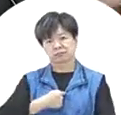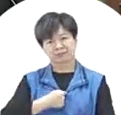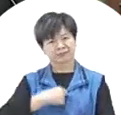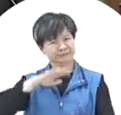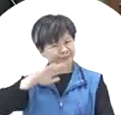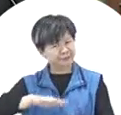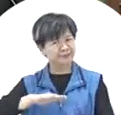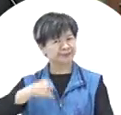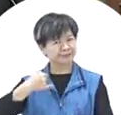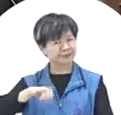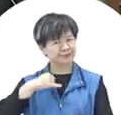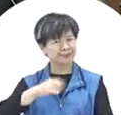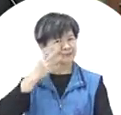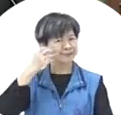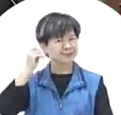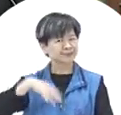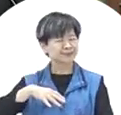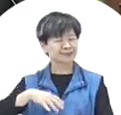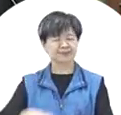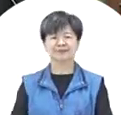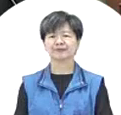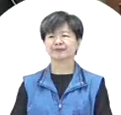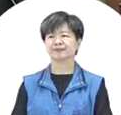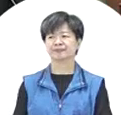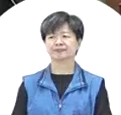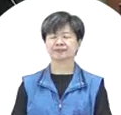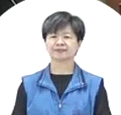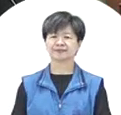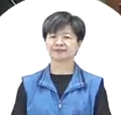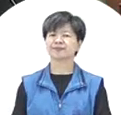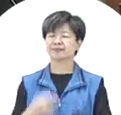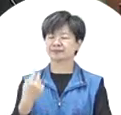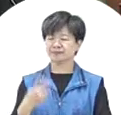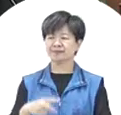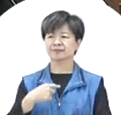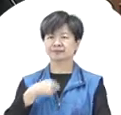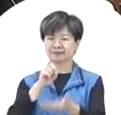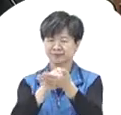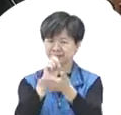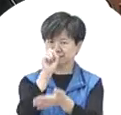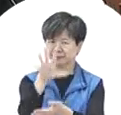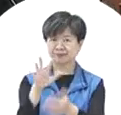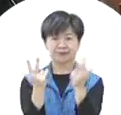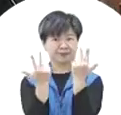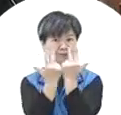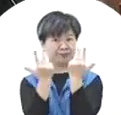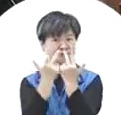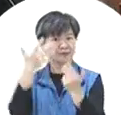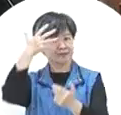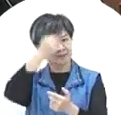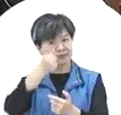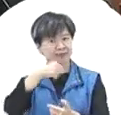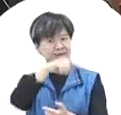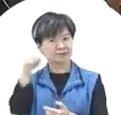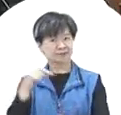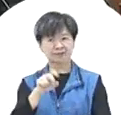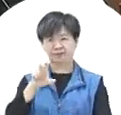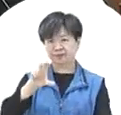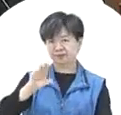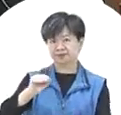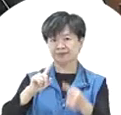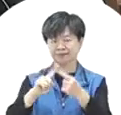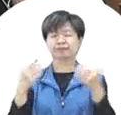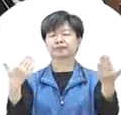他直辖市。 这样子，我看别跟议员报告哈。新北市的长辈大概有70万人，你也很清楚